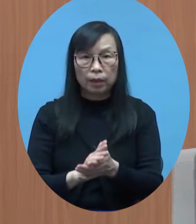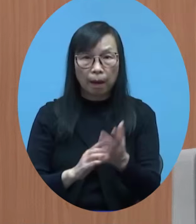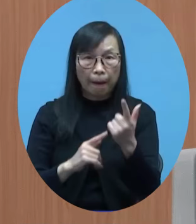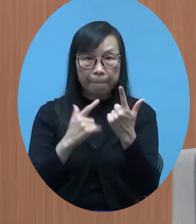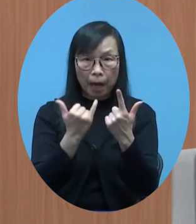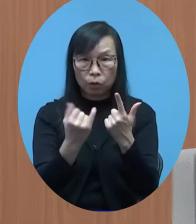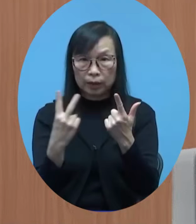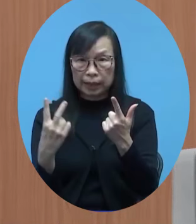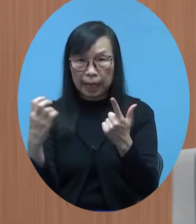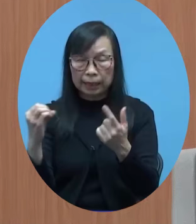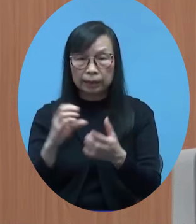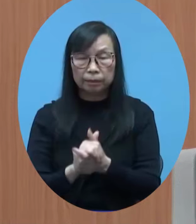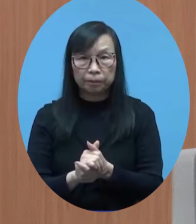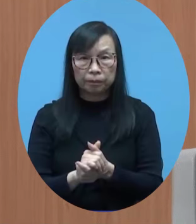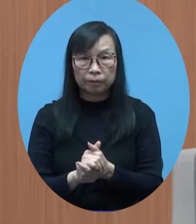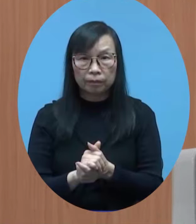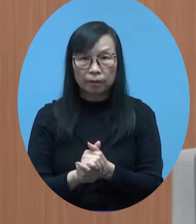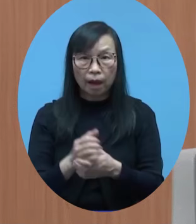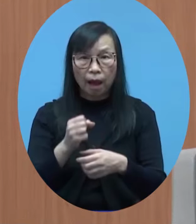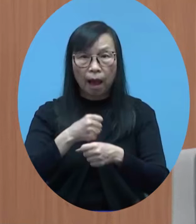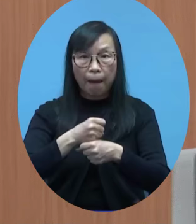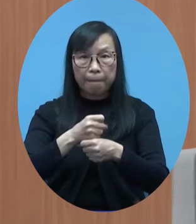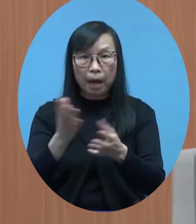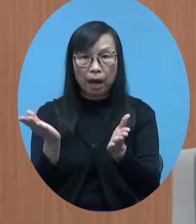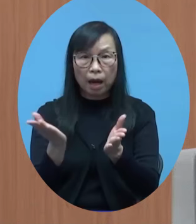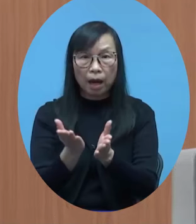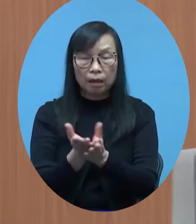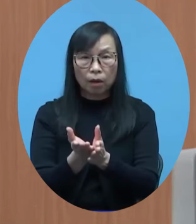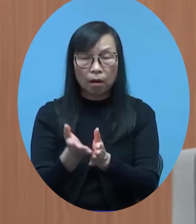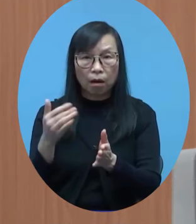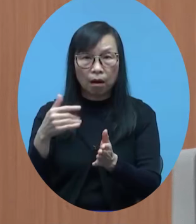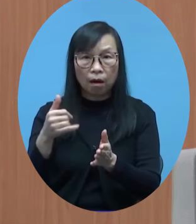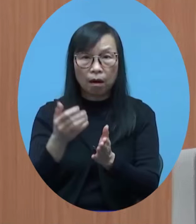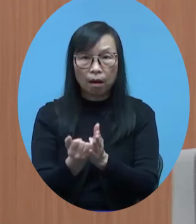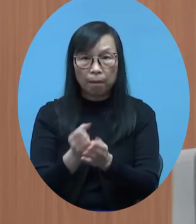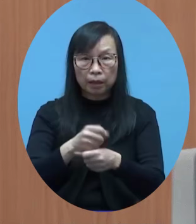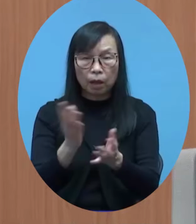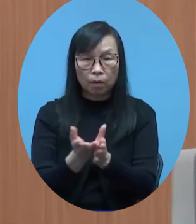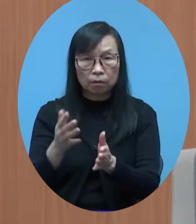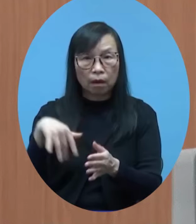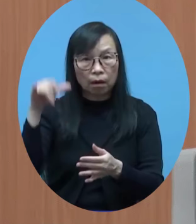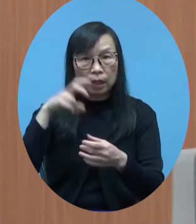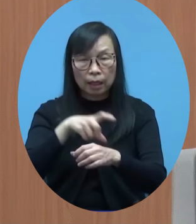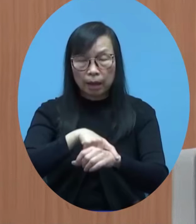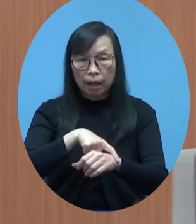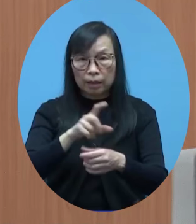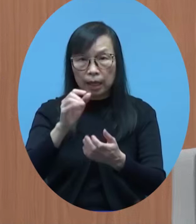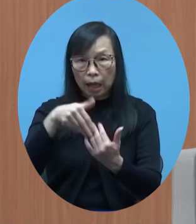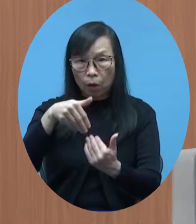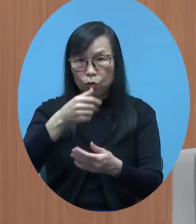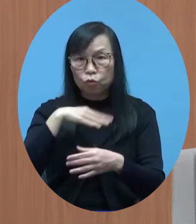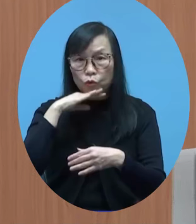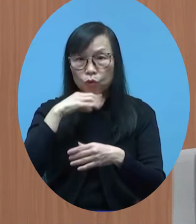8620啦。咁都係一個喺馬頭角嗰個入境處馬頭角羈留中心嘅個案嚟嘅，咁佢應該